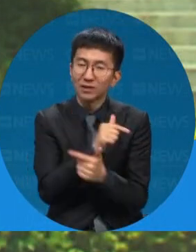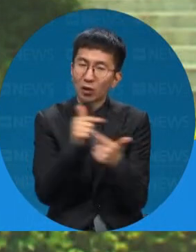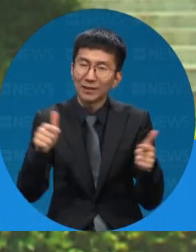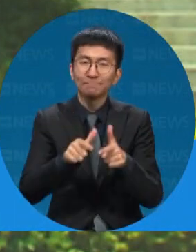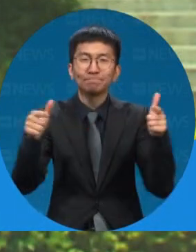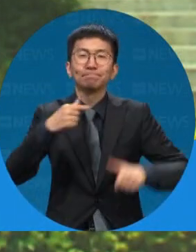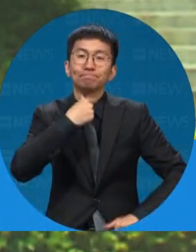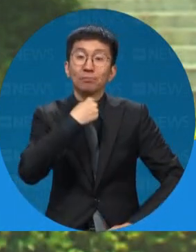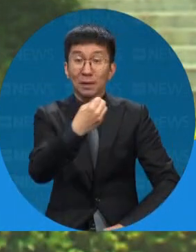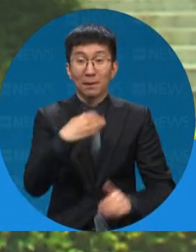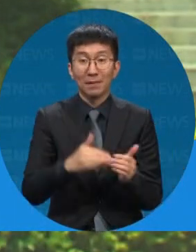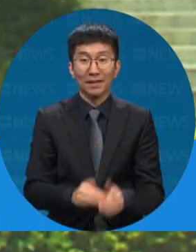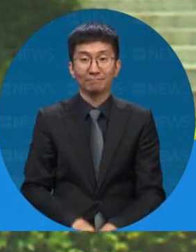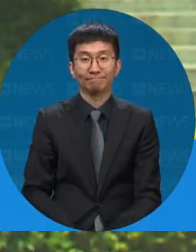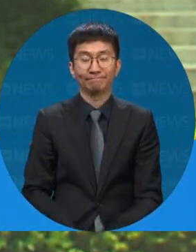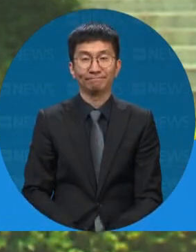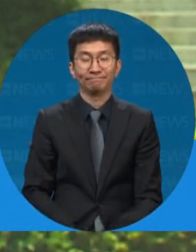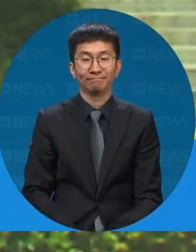들어보시죠